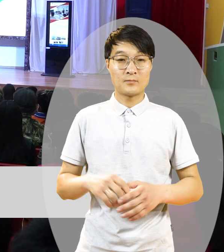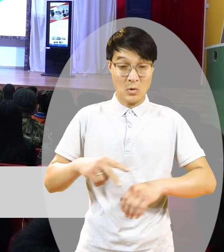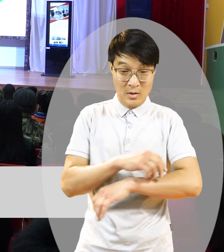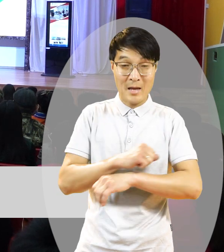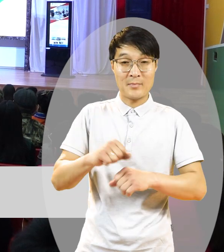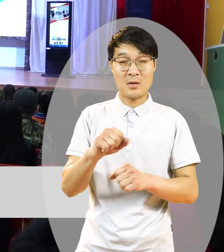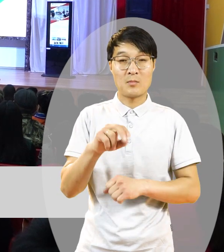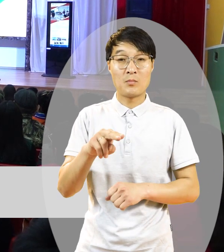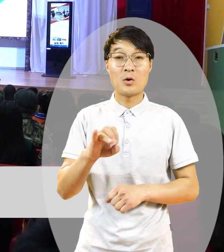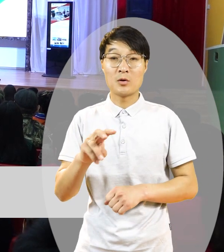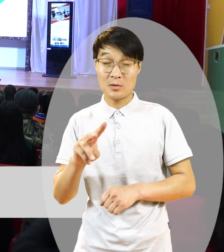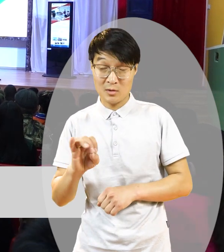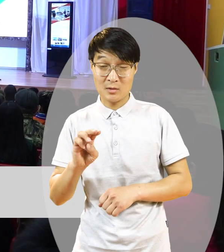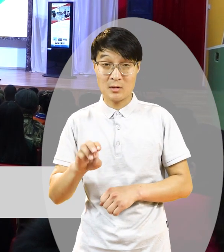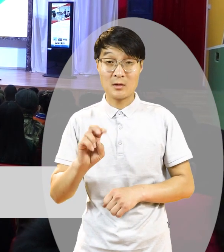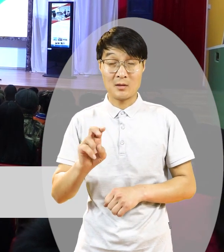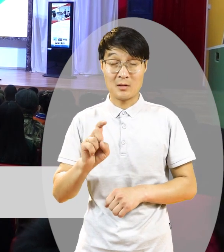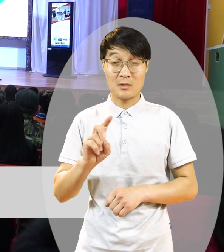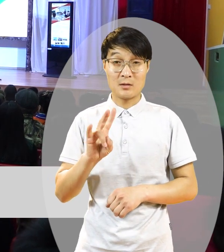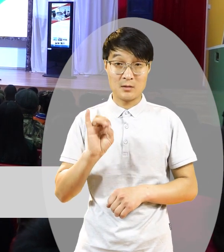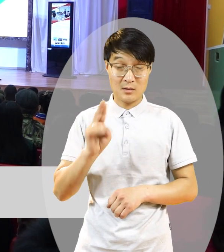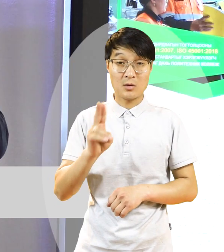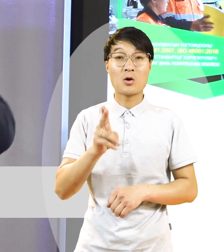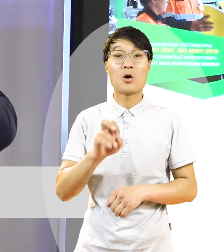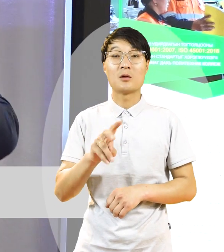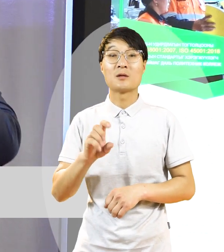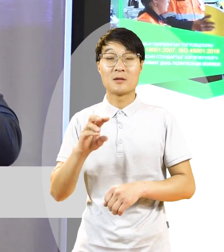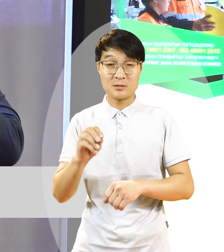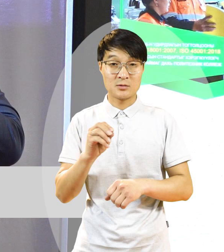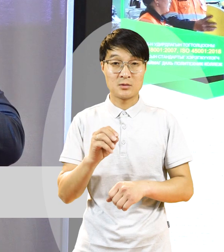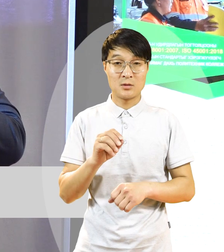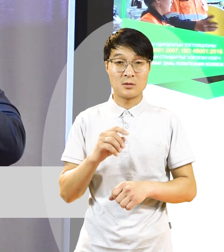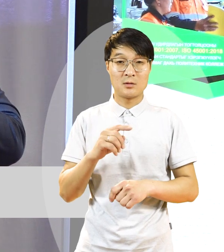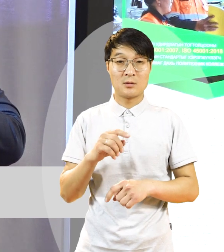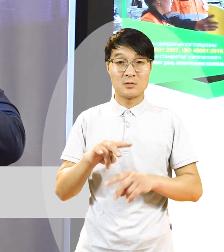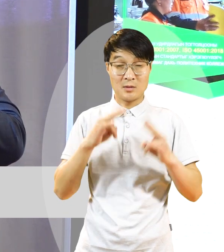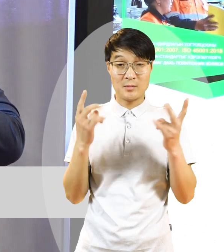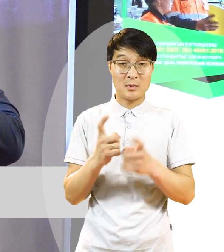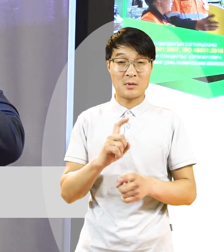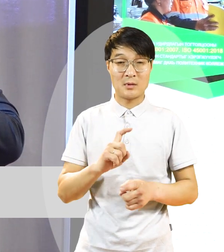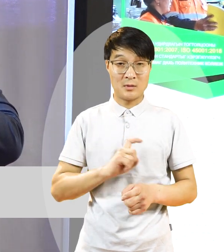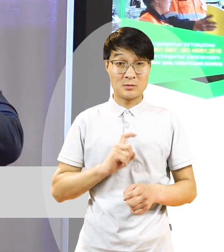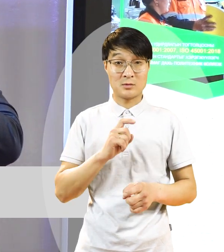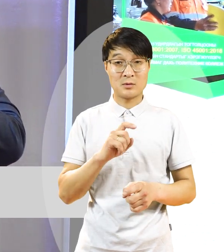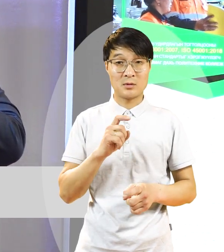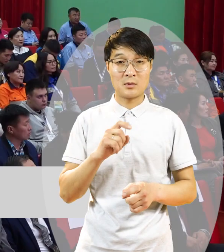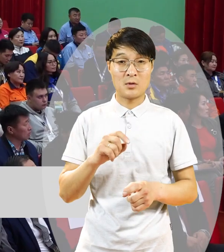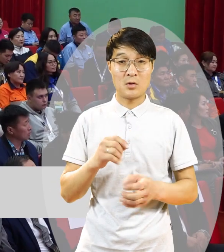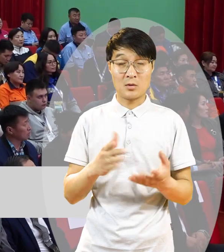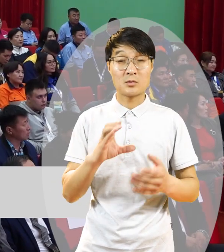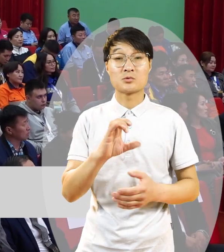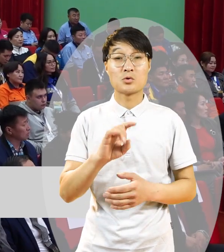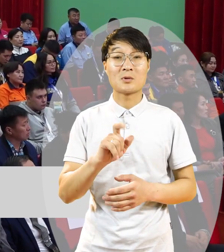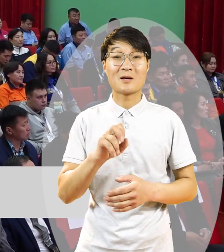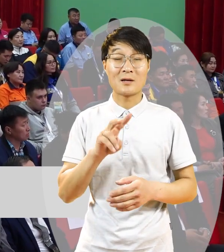Дорнтой аймгийн политехникийн коллеж нь хөдөлмөрийн зах зээлийн эрэлтэд тулгуурлан эсэгчдийн мэдлэгийн түвшин төлөвшлөө ажил хөдөлмөр эрхлэх хэрэгцээ сонирхол тулгуурлан